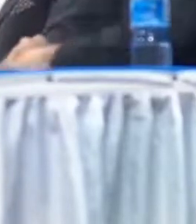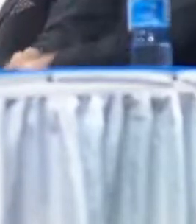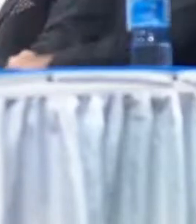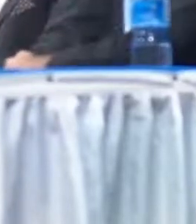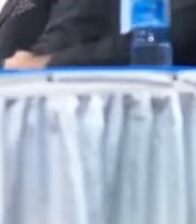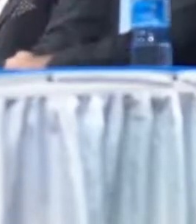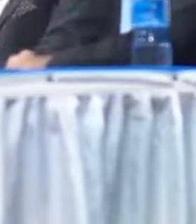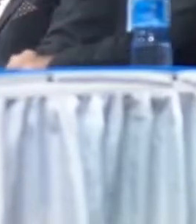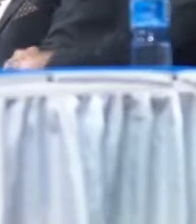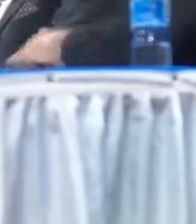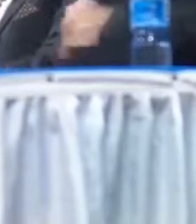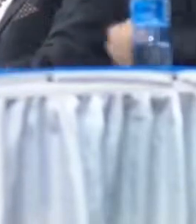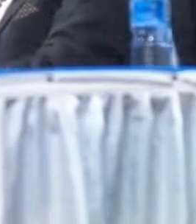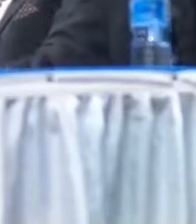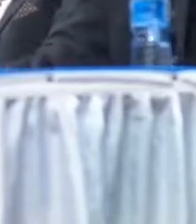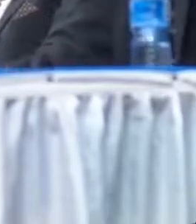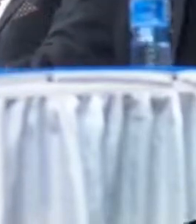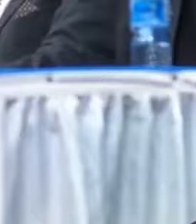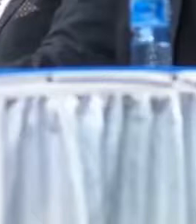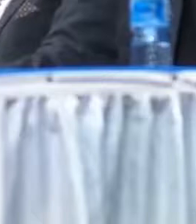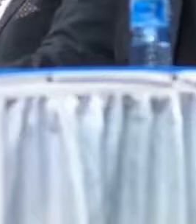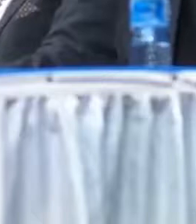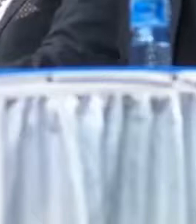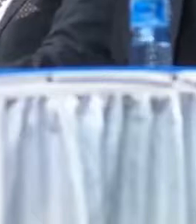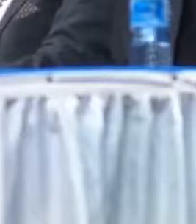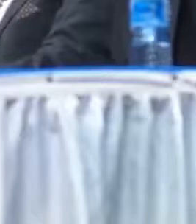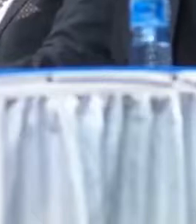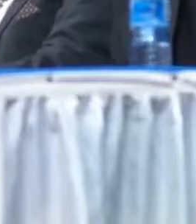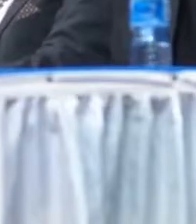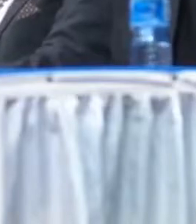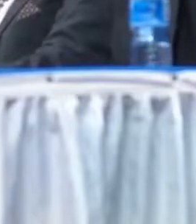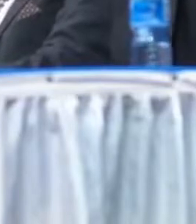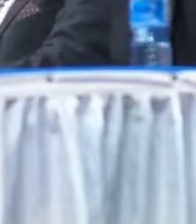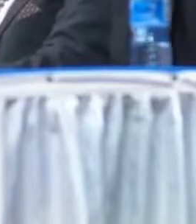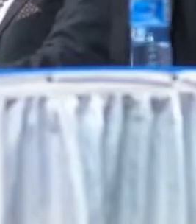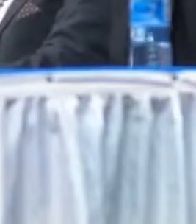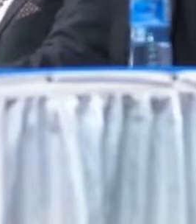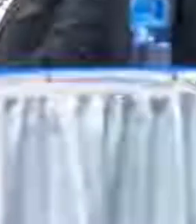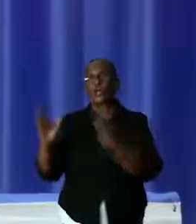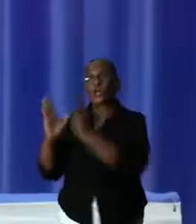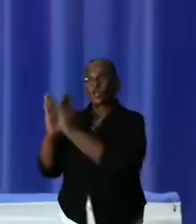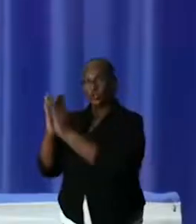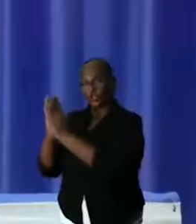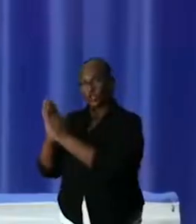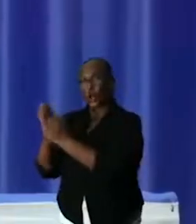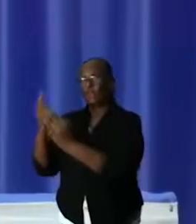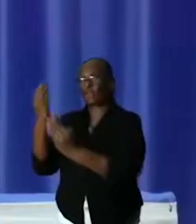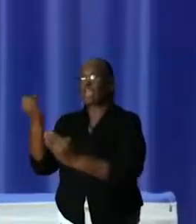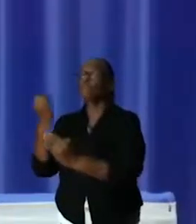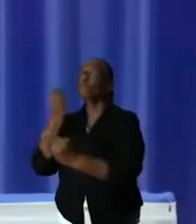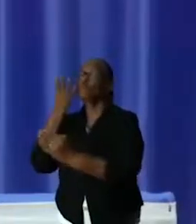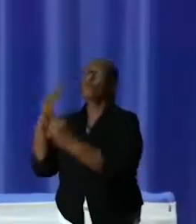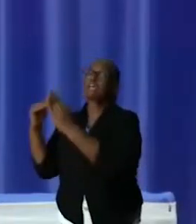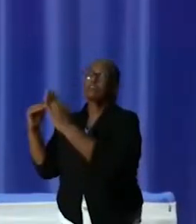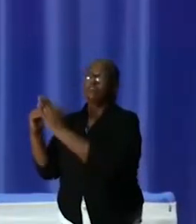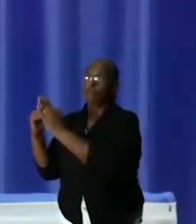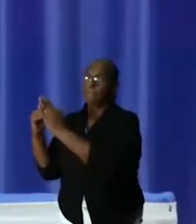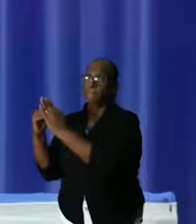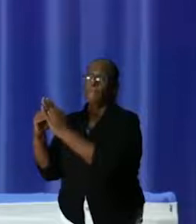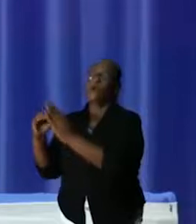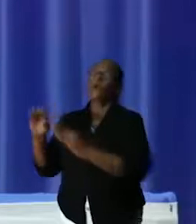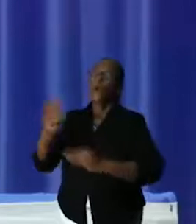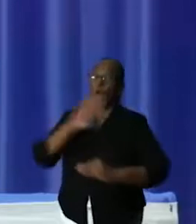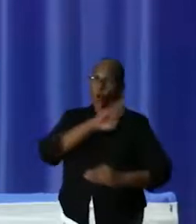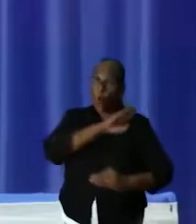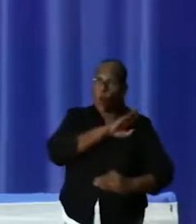die ingaat op vrijdag om 8 uur 's avonds en beëindigt op zondag 5 uur, die zal ook gelden voor